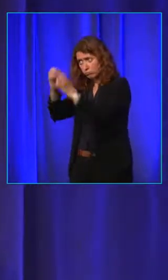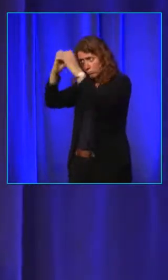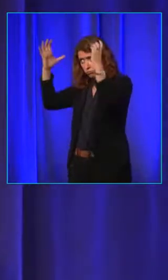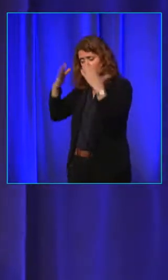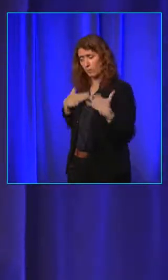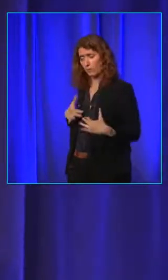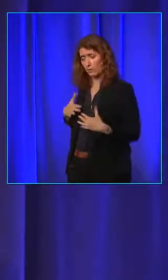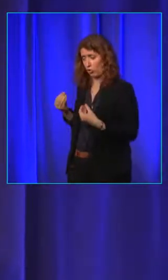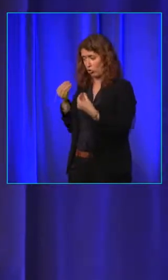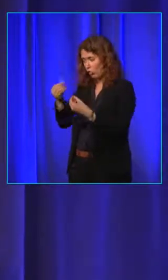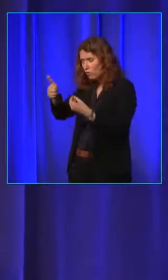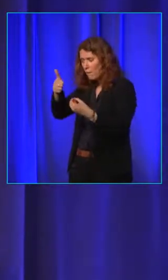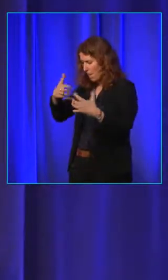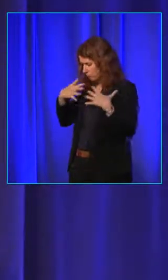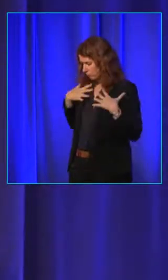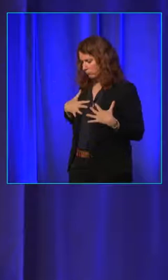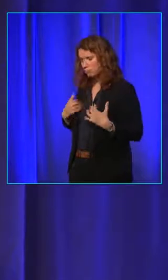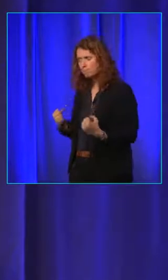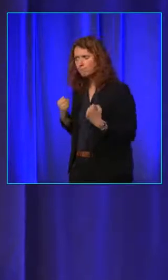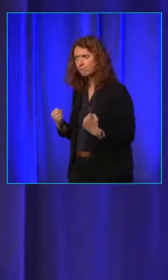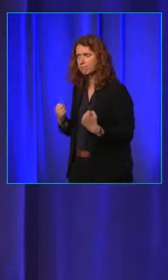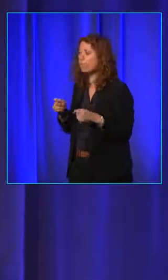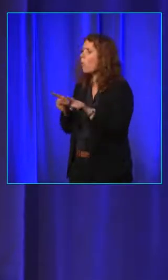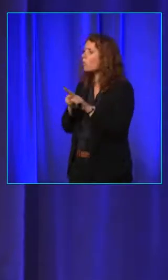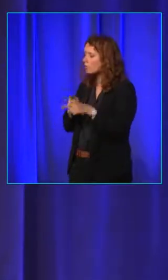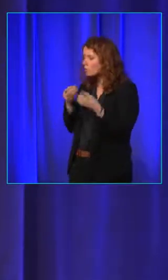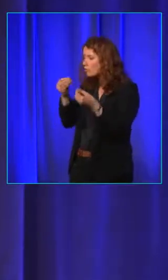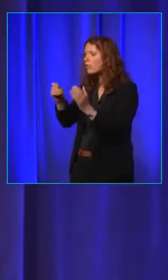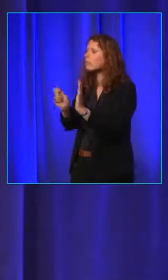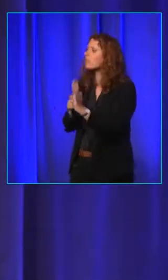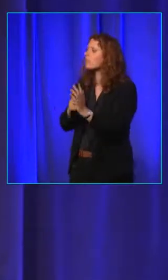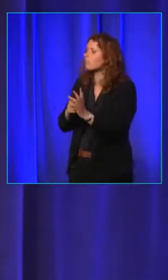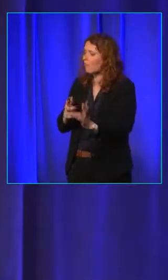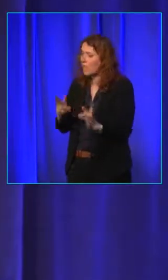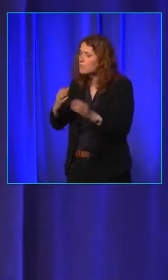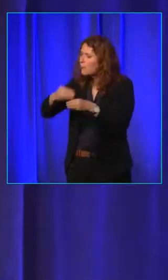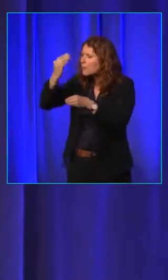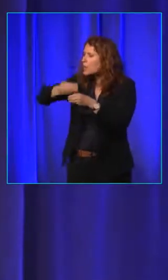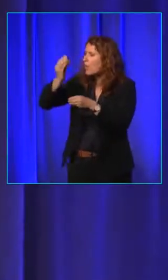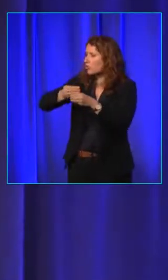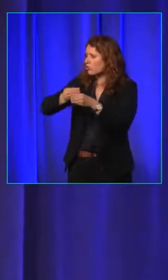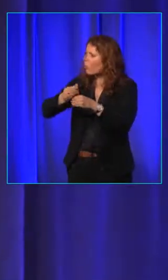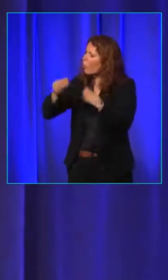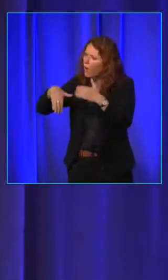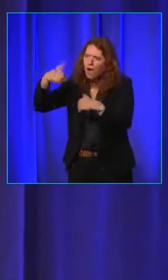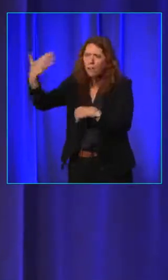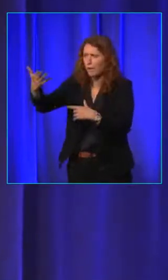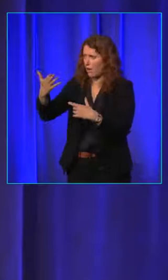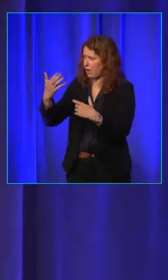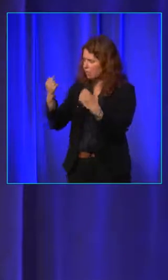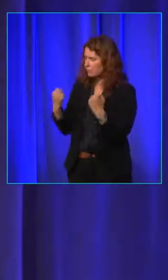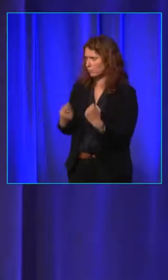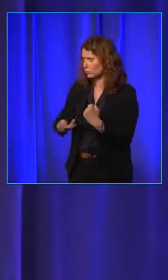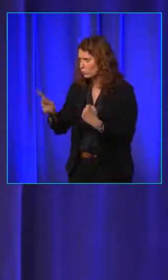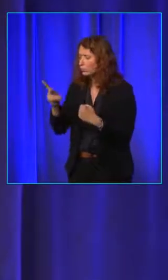programmes moteurs, pour renforcer l'apprentissage, que ce soit dans les phases initiales ou plus tardives, pour éradiquer un défaut technique